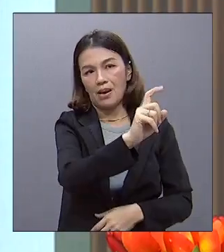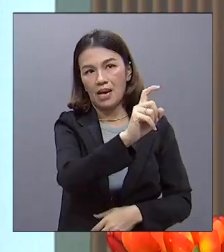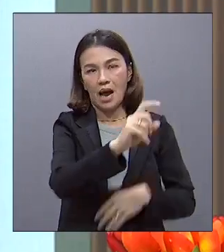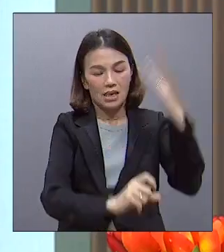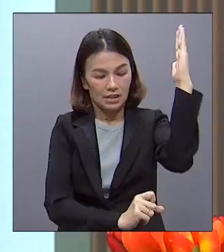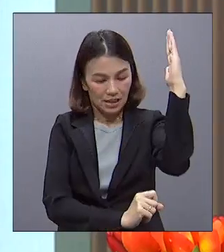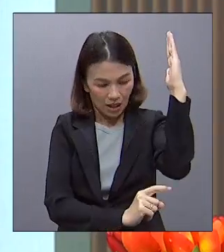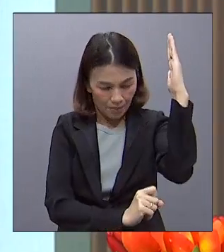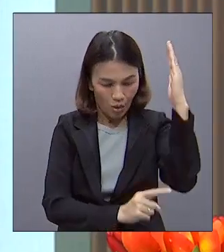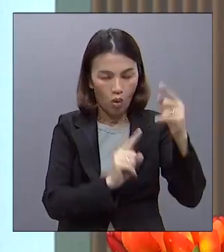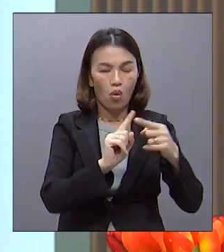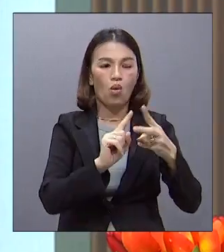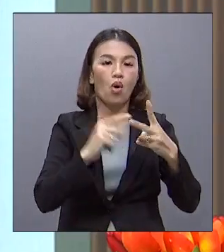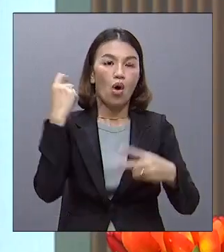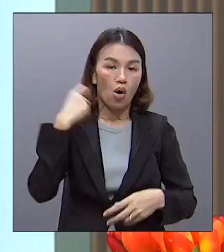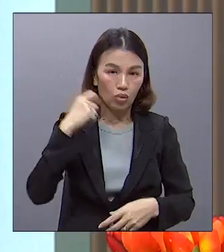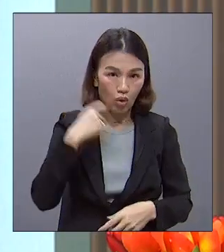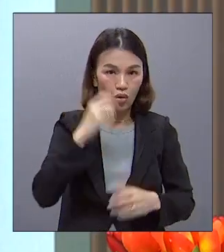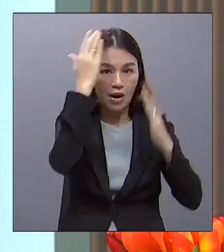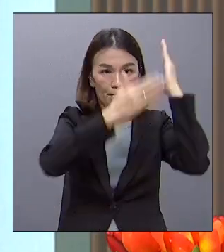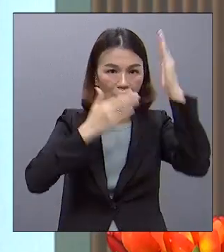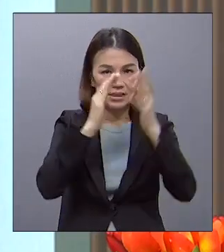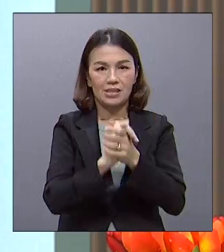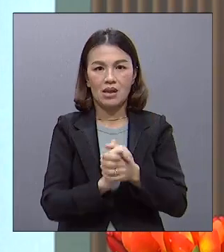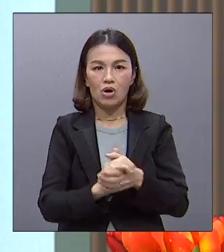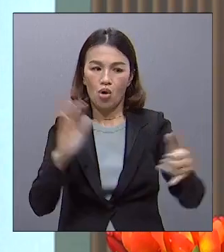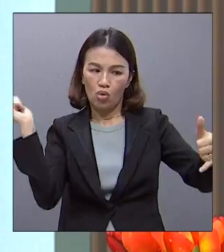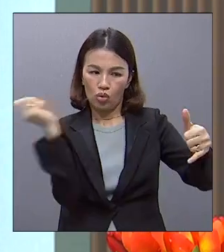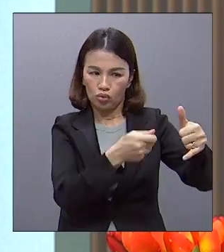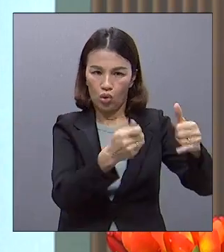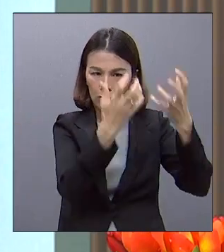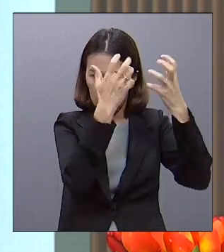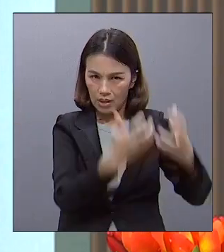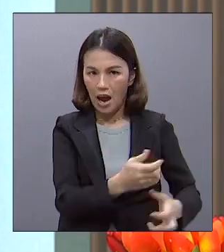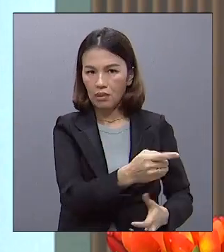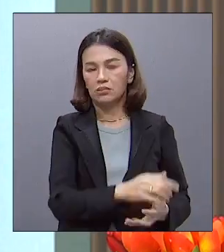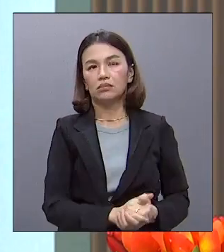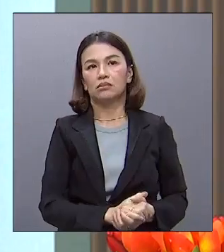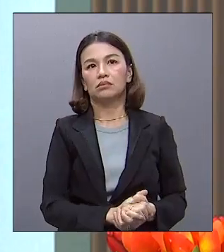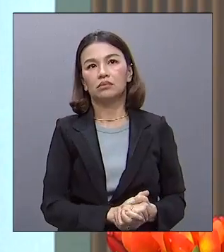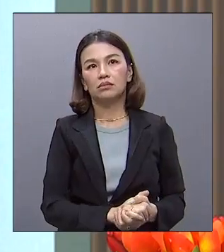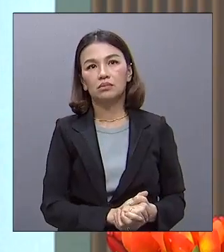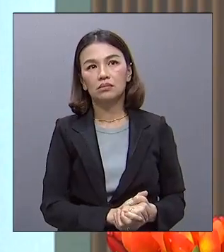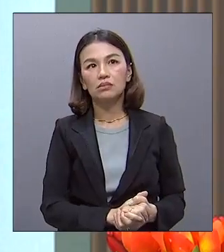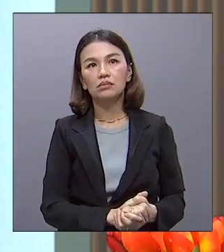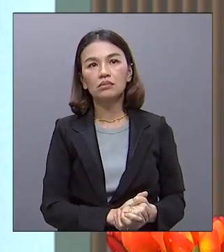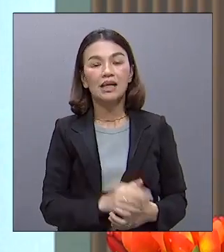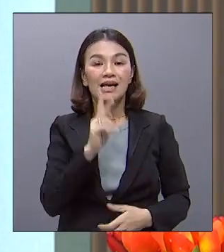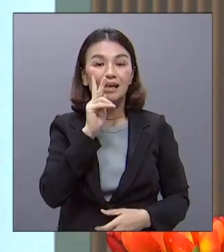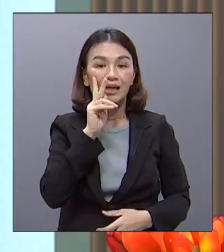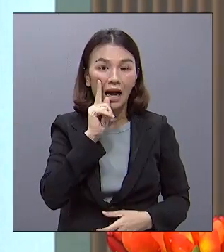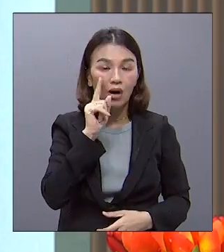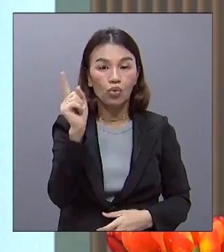มาเลเซียคือโทษเขาหนักนะจะบอกให้นะไม่ใช่เล่นๆนะครับดังนั้นคุณผู้ชมเจอข่าวอะไรที่